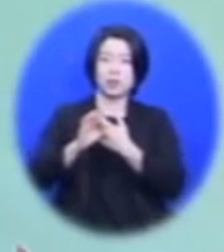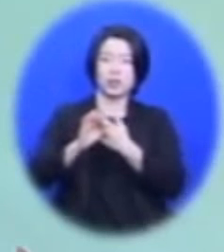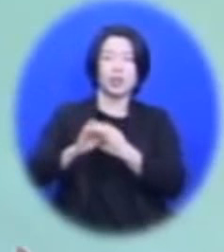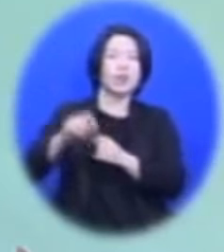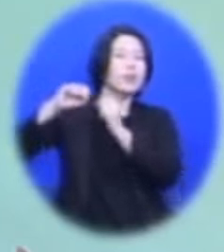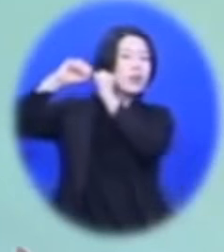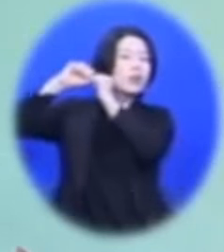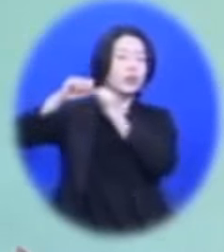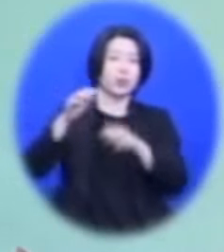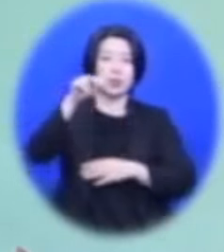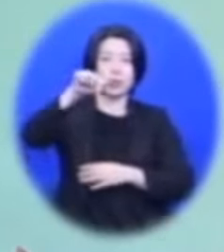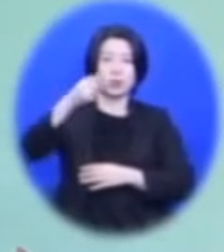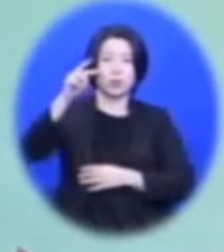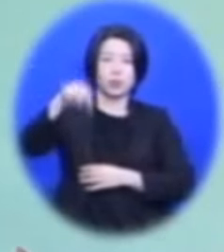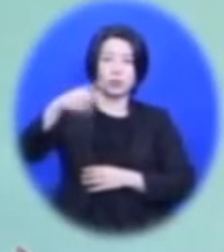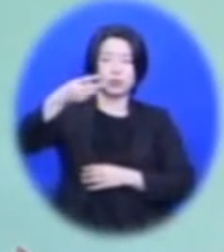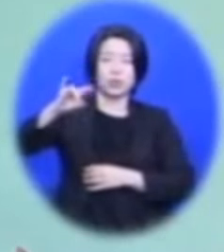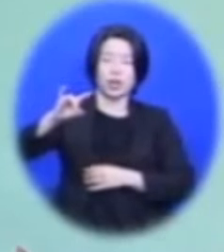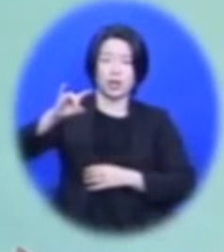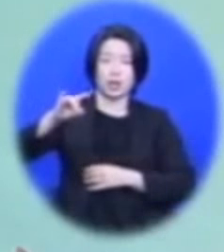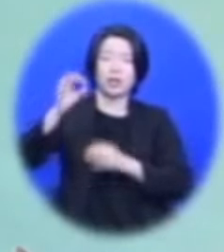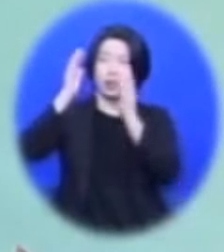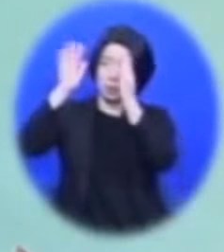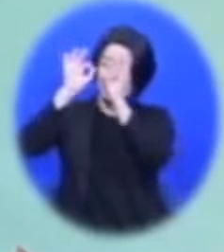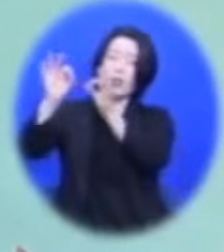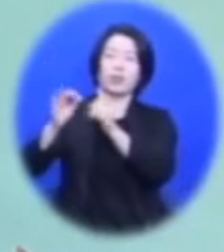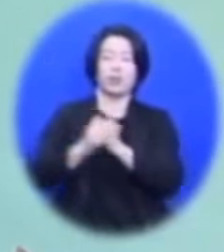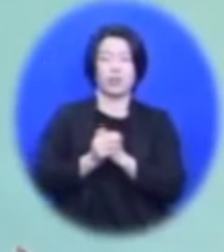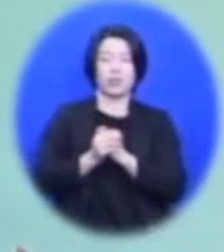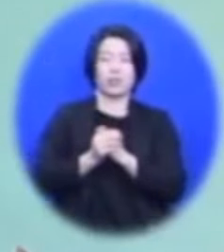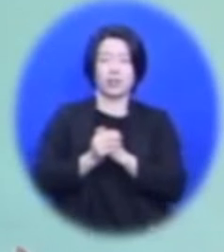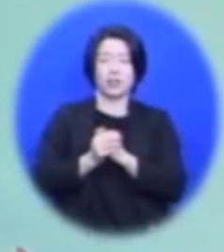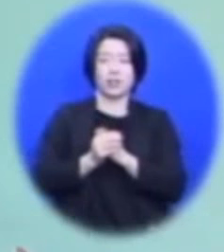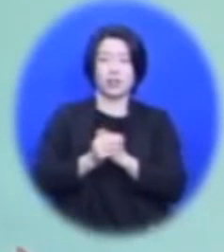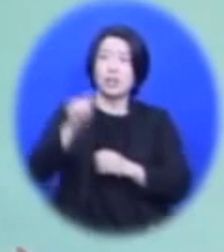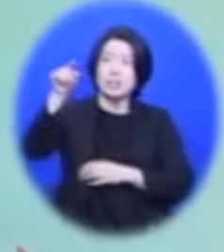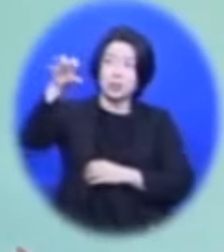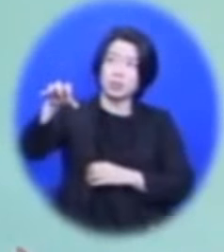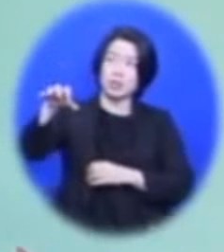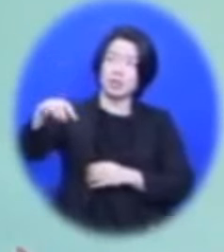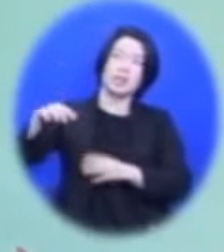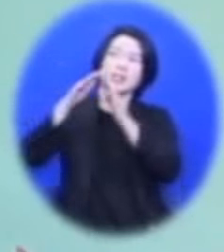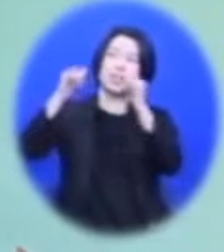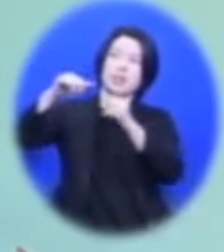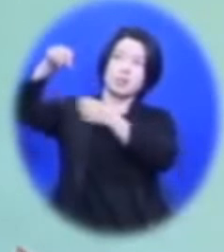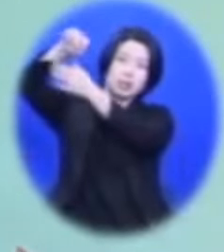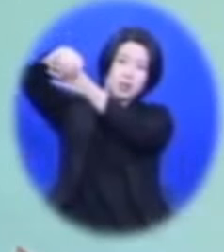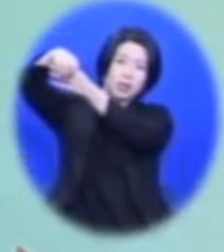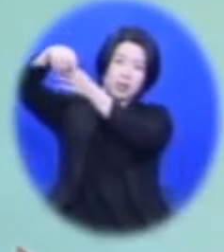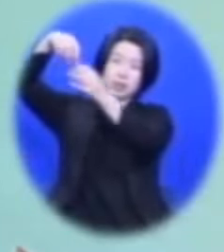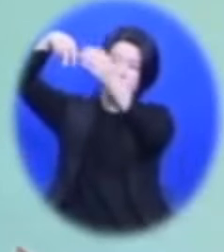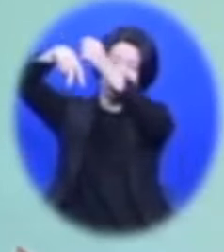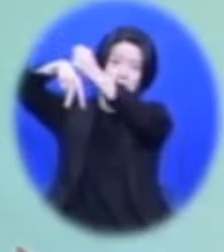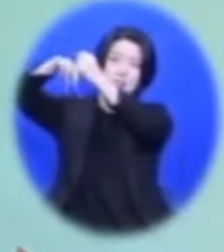교수대를 향하여 나 있어요. 그래서 그 감옥에서 보면 교수대가 보이는 겁니다. 거기에 사람이 매달려 있는 것을 보는 때도